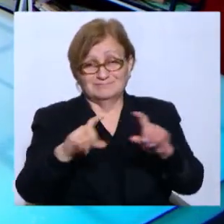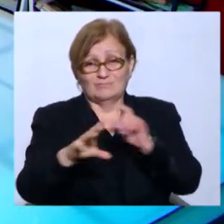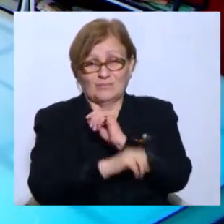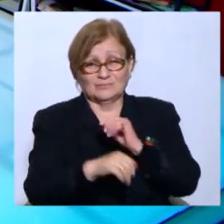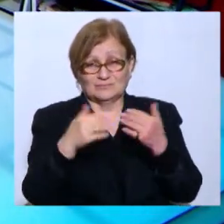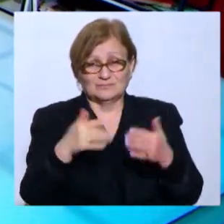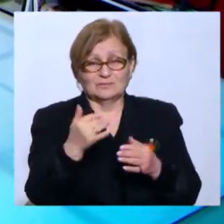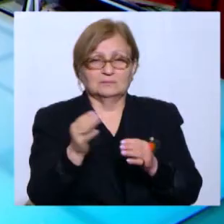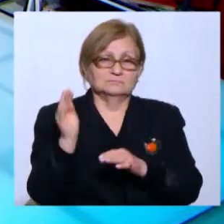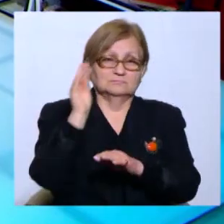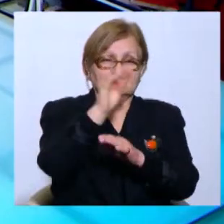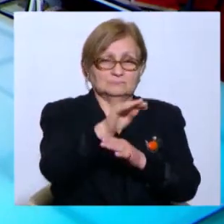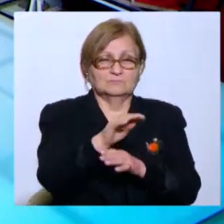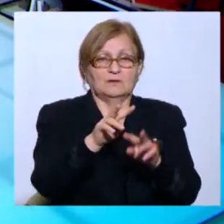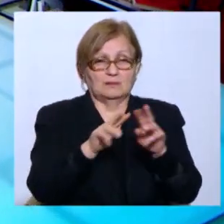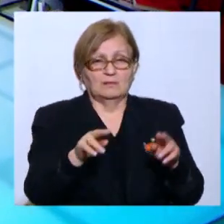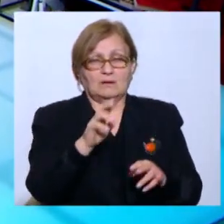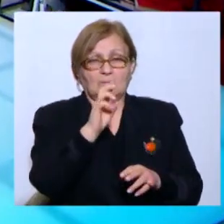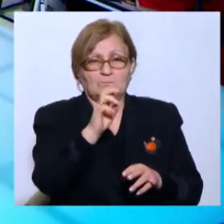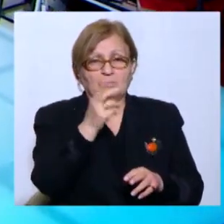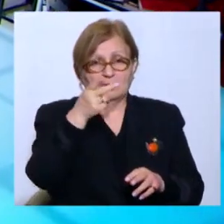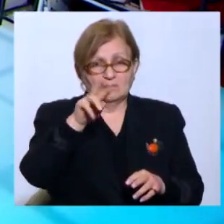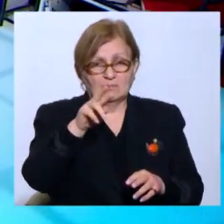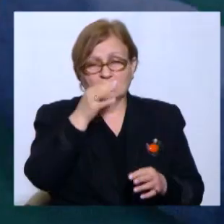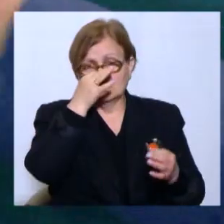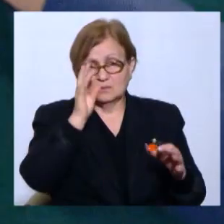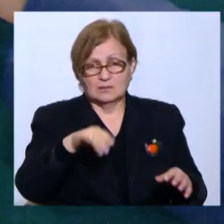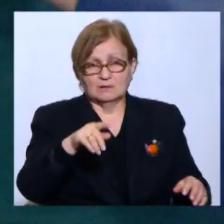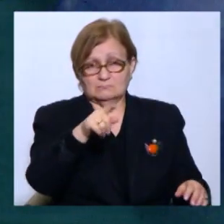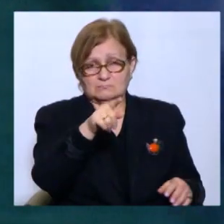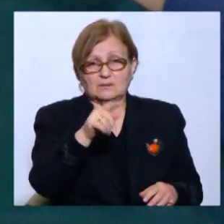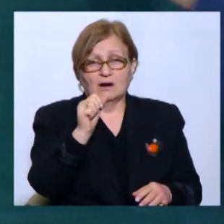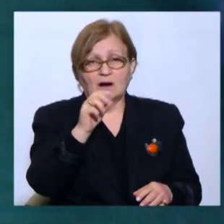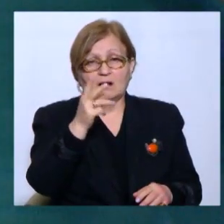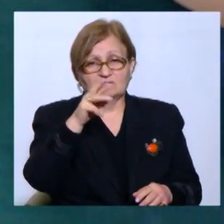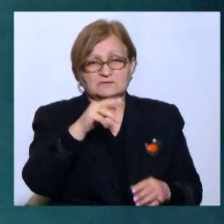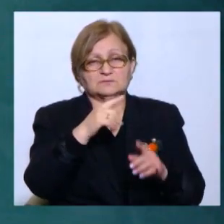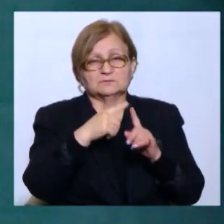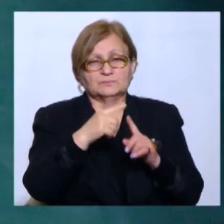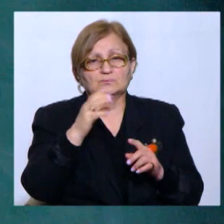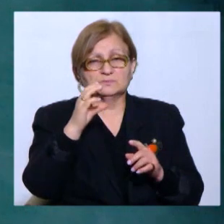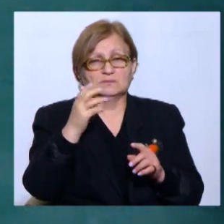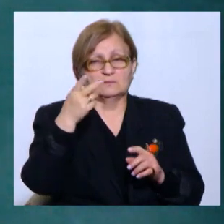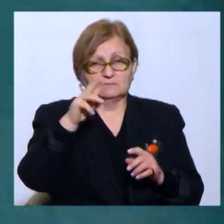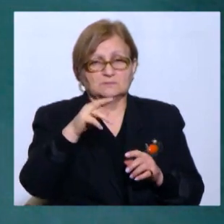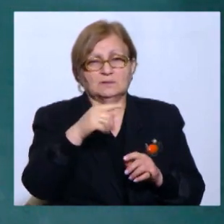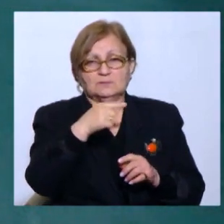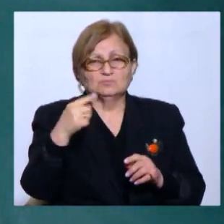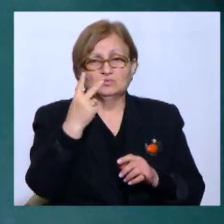შესაბამისად შეგვიძლია ჩავწეროთ, რომ b კვადრატი უდრის დანარჩენი ორი გვერდი a კვადრატი + c კვადრატი -